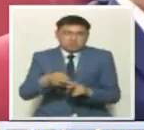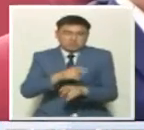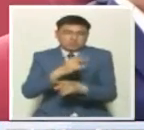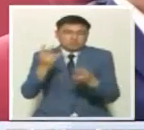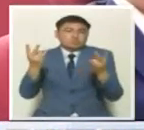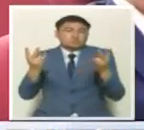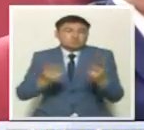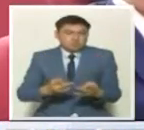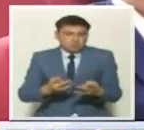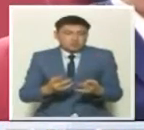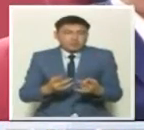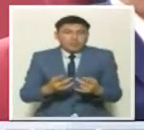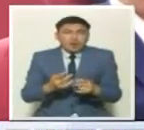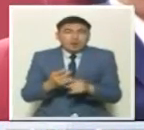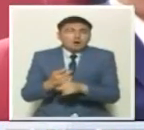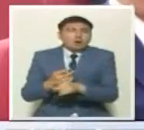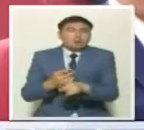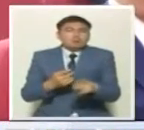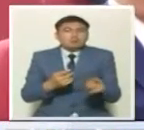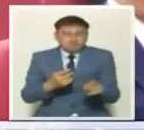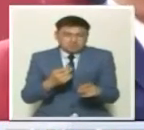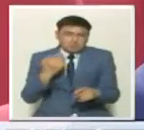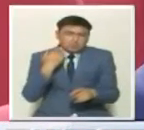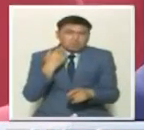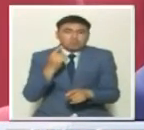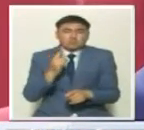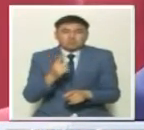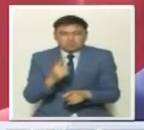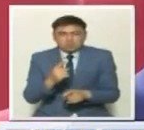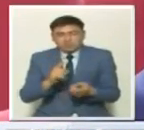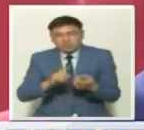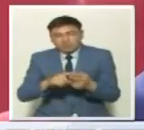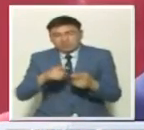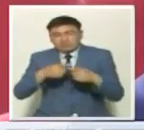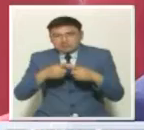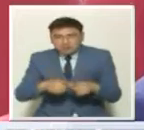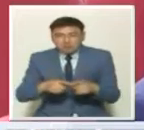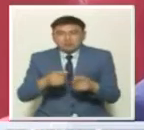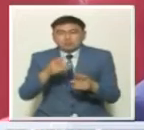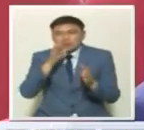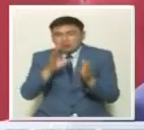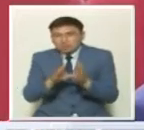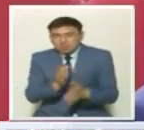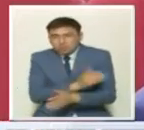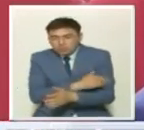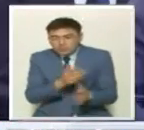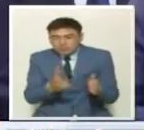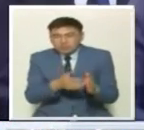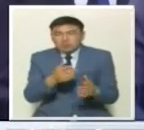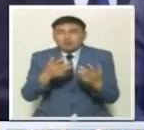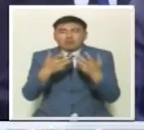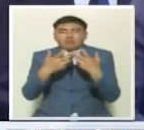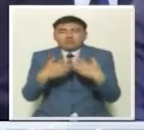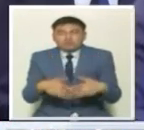причинами появления долгов стали изношенность линии электропередач и оборудования, расходы электрических мощностей, отсутствие